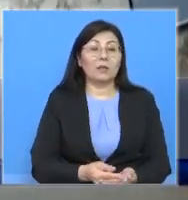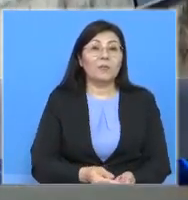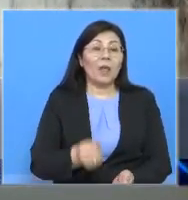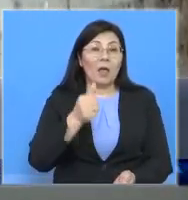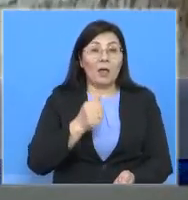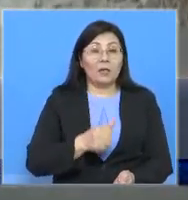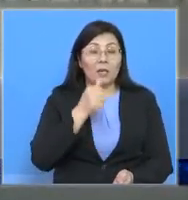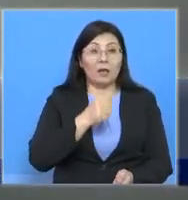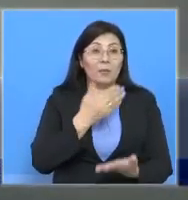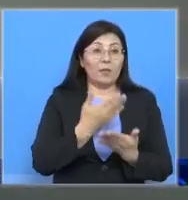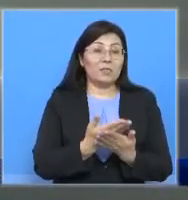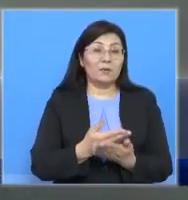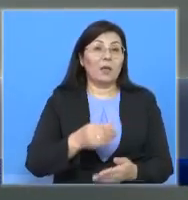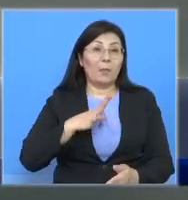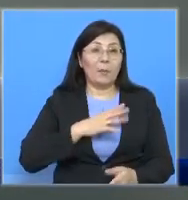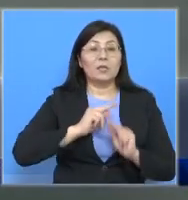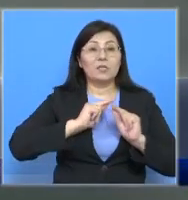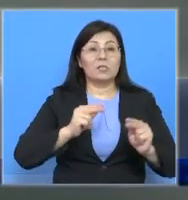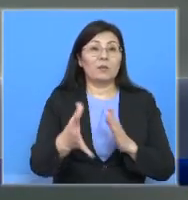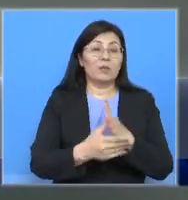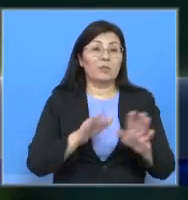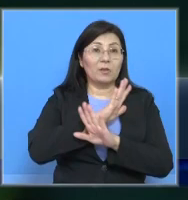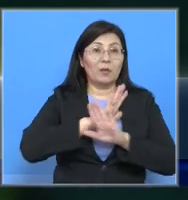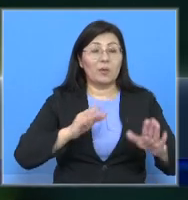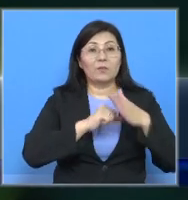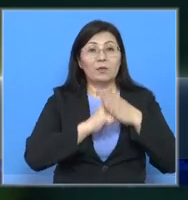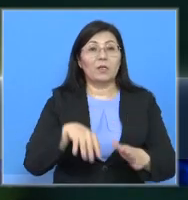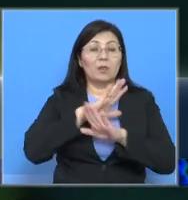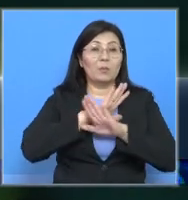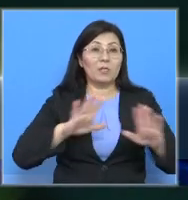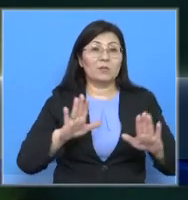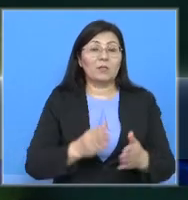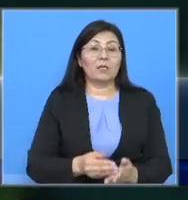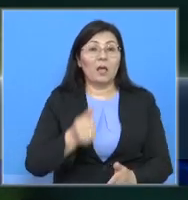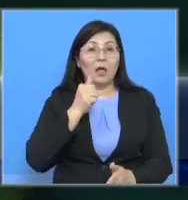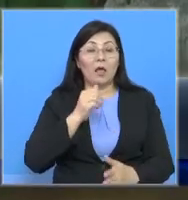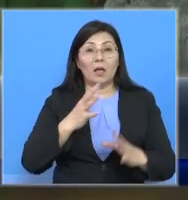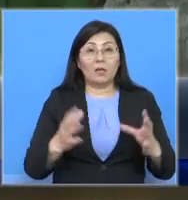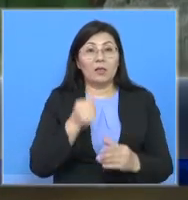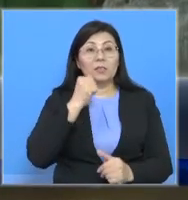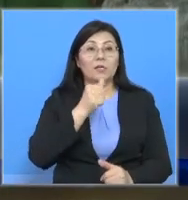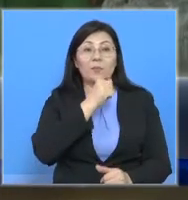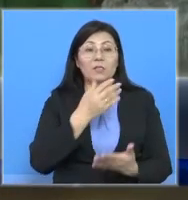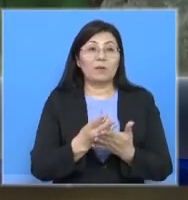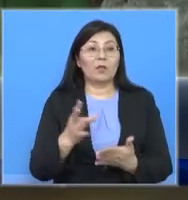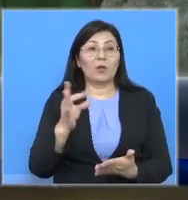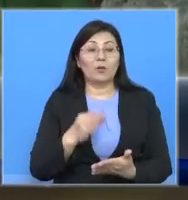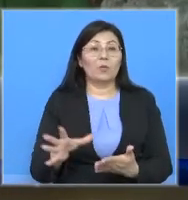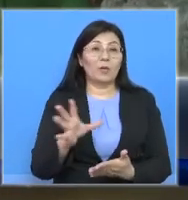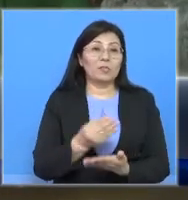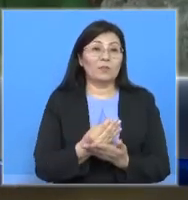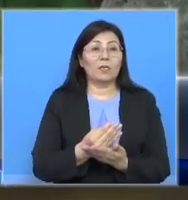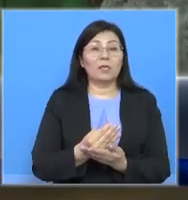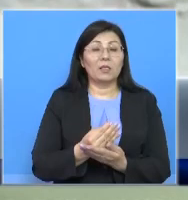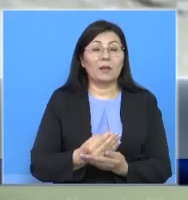руки спину и язык то есть быть честным Не воровать не давить на другого не унижать хранить секреты Вы не поверите но Братство ремесленников